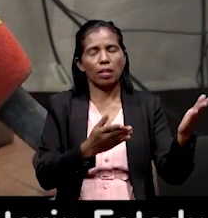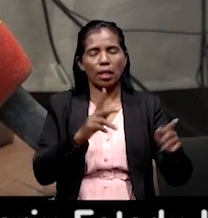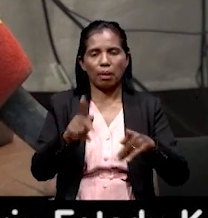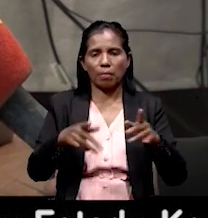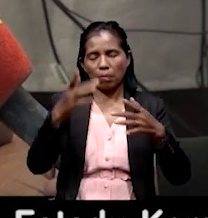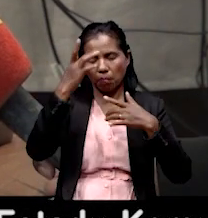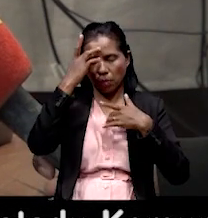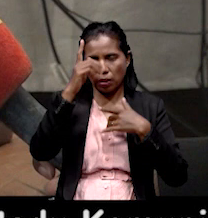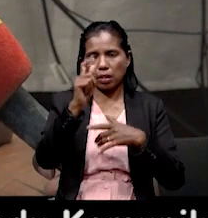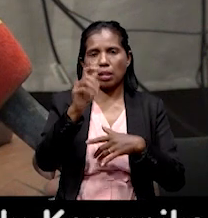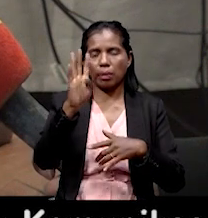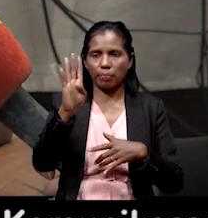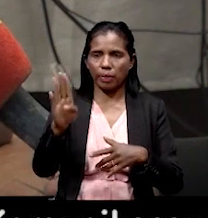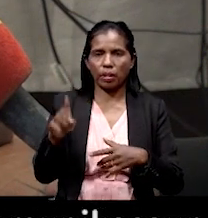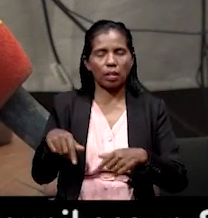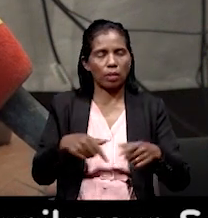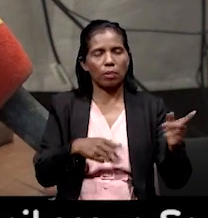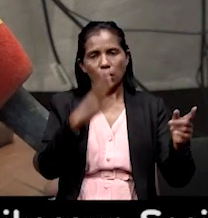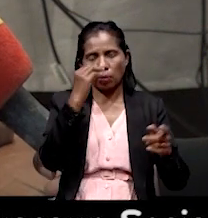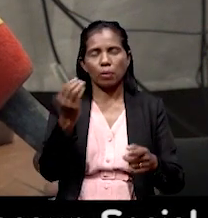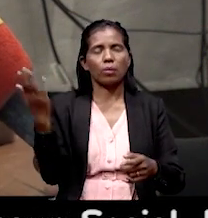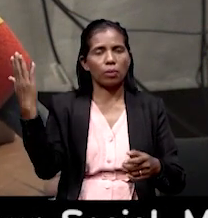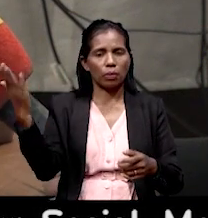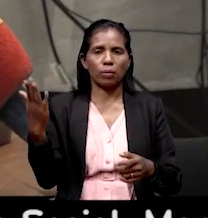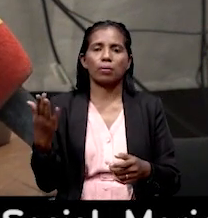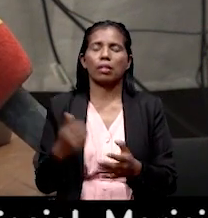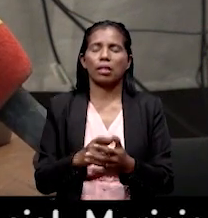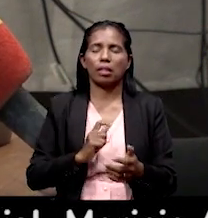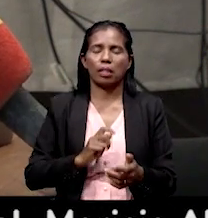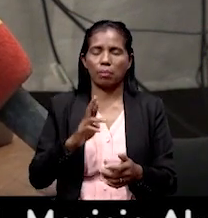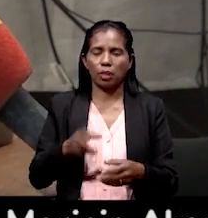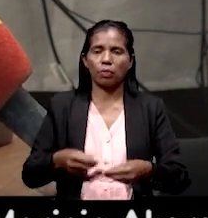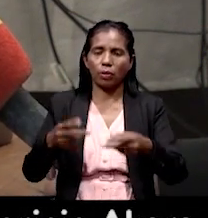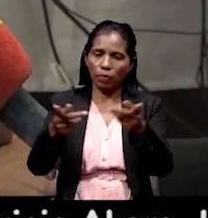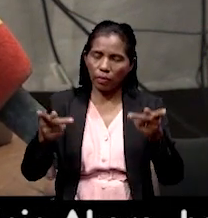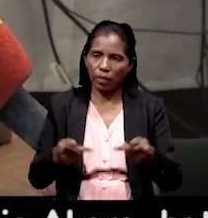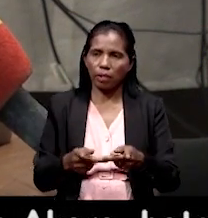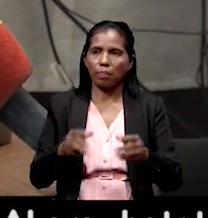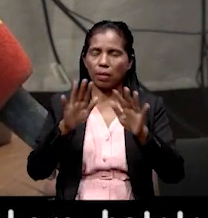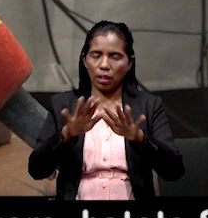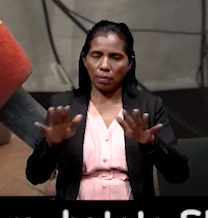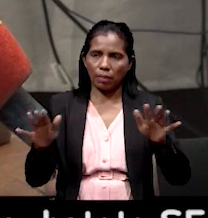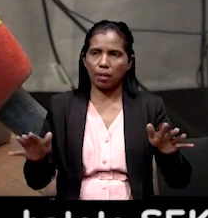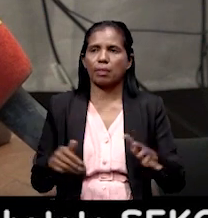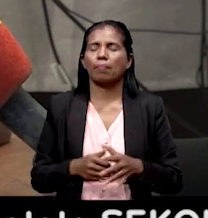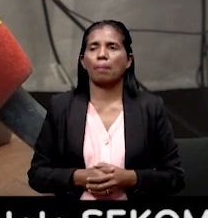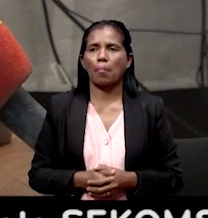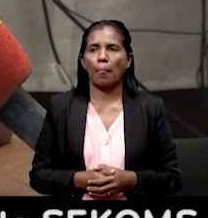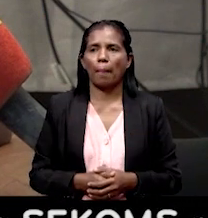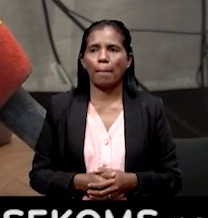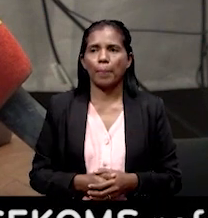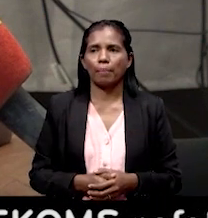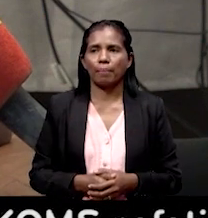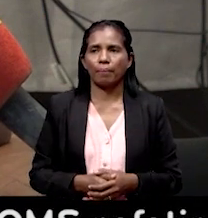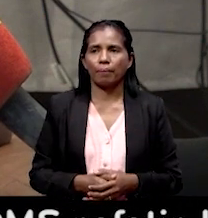BTA positif tal baisa hotu tiba para ita bele fo espasu fati nebe iha para ita bele baisa bayam be mamora sebay bayam nebe atu bele yang